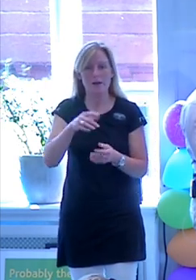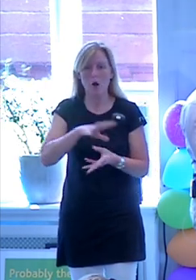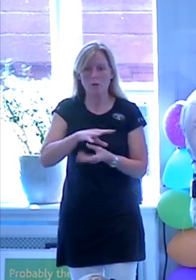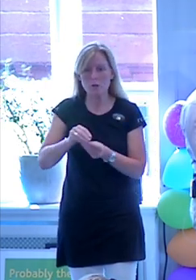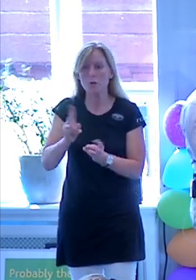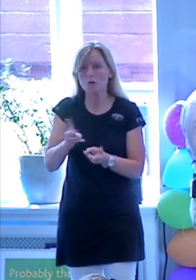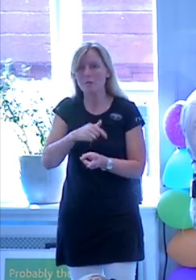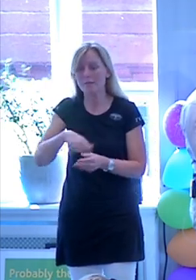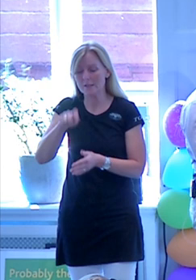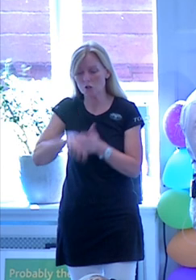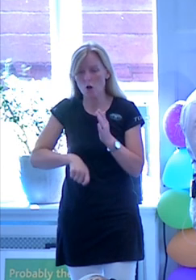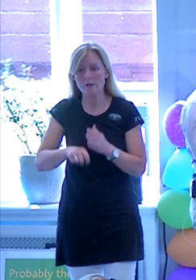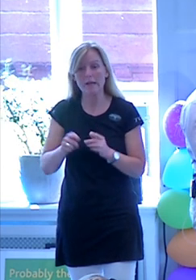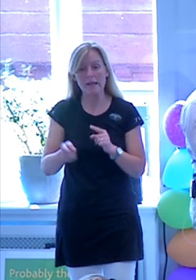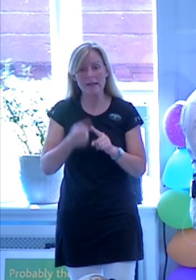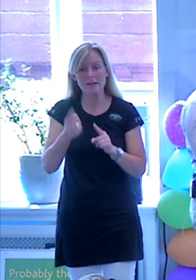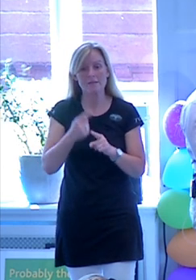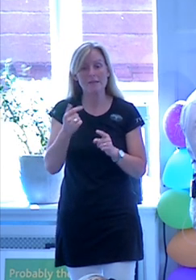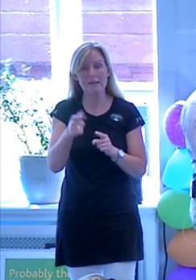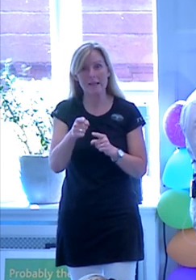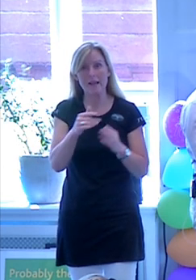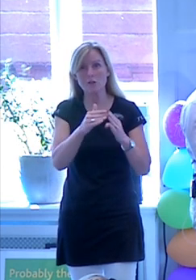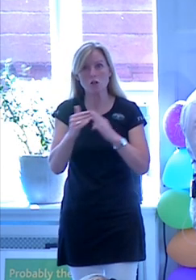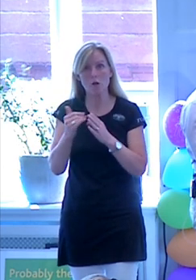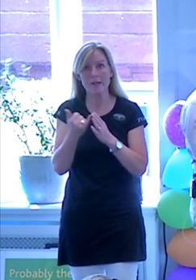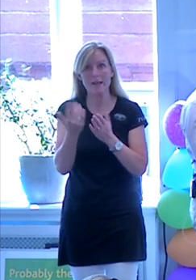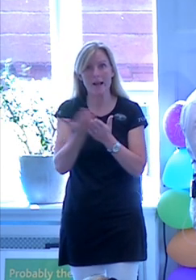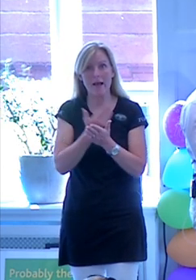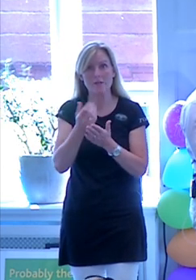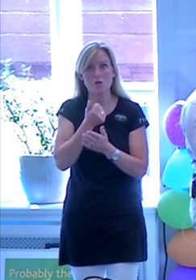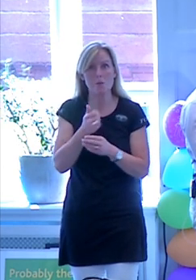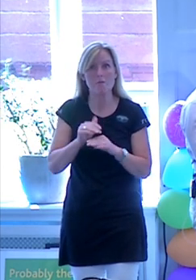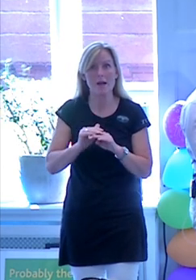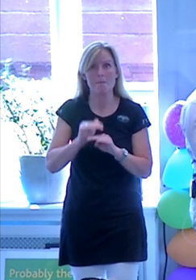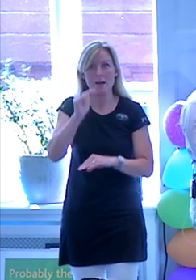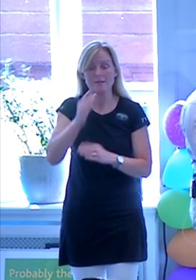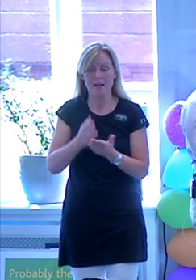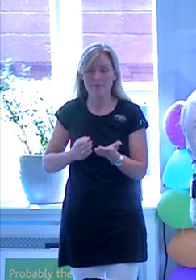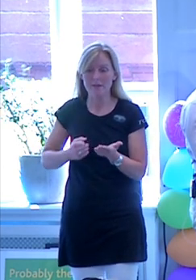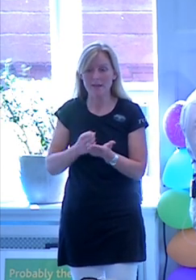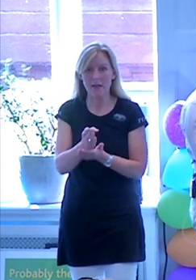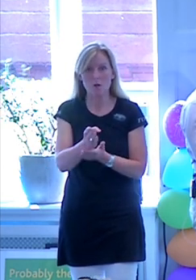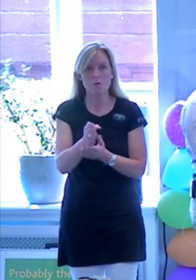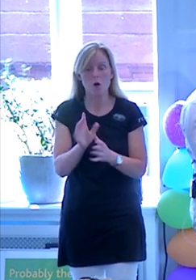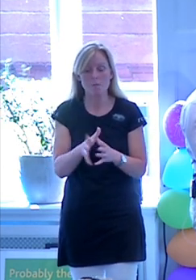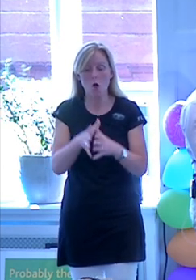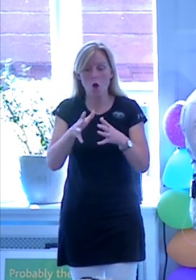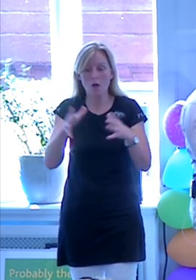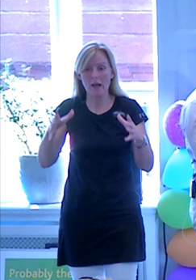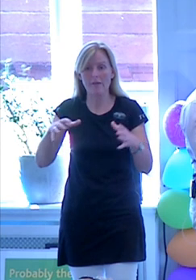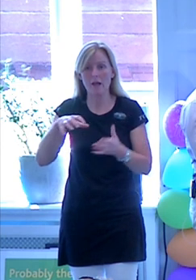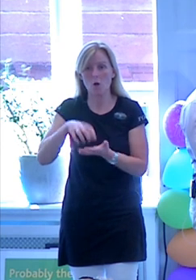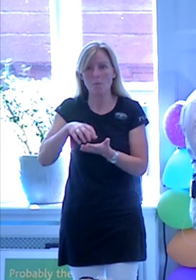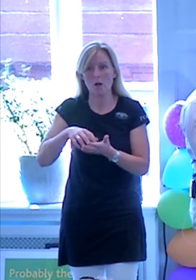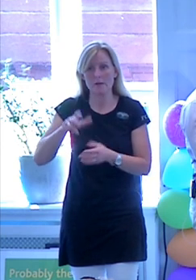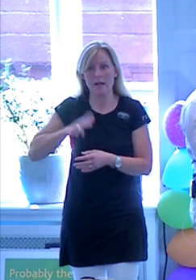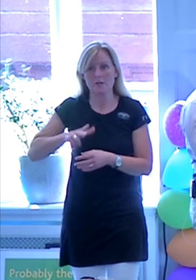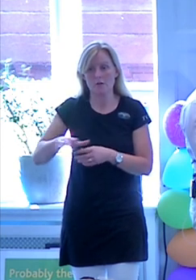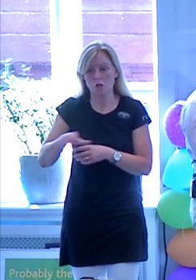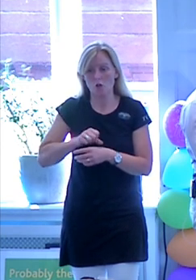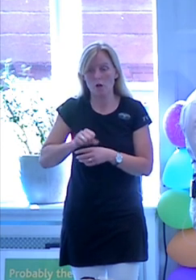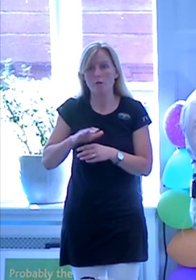med initiativet i den stad i landet som kanske skulle behöva det allra mest om det kan genomföras, med ett utökat kommunalt ansvarstagande